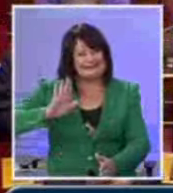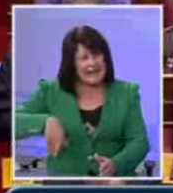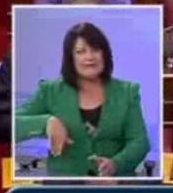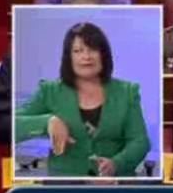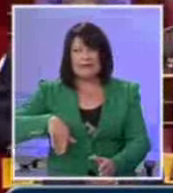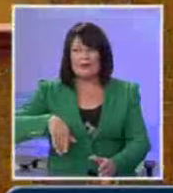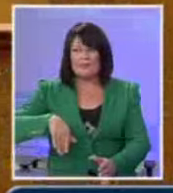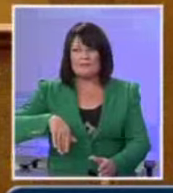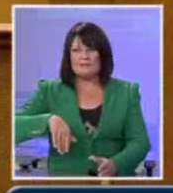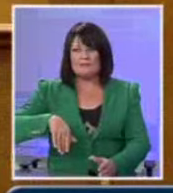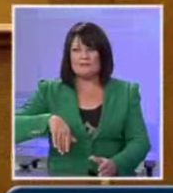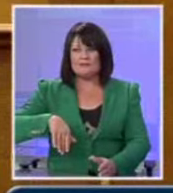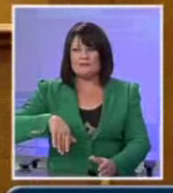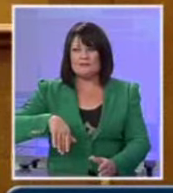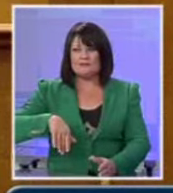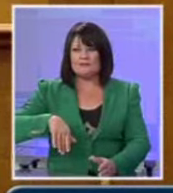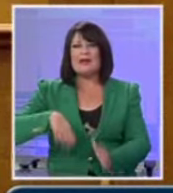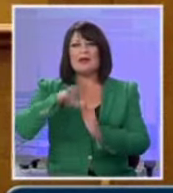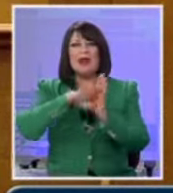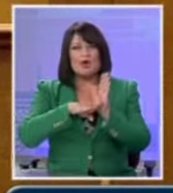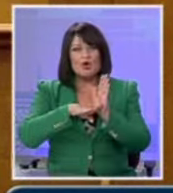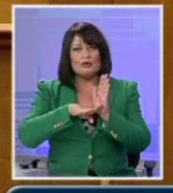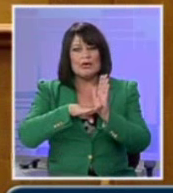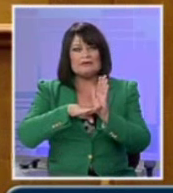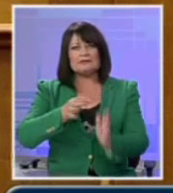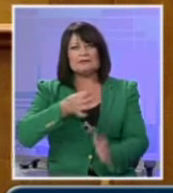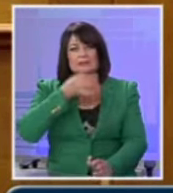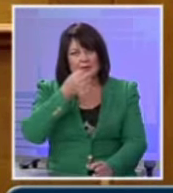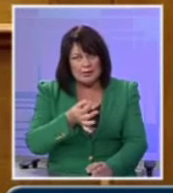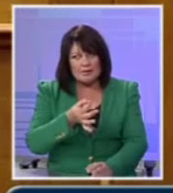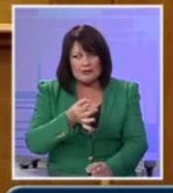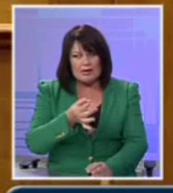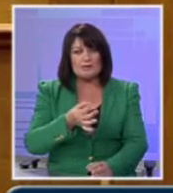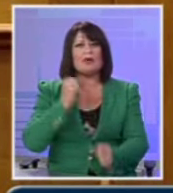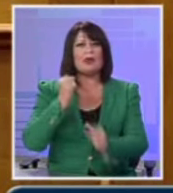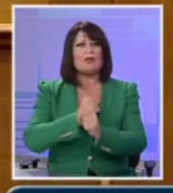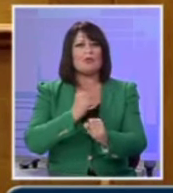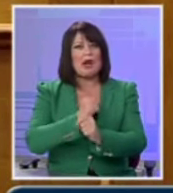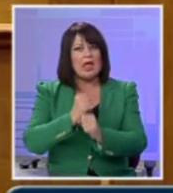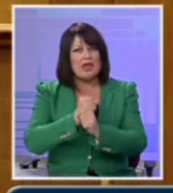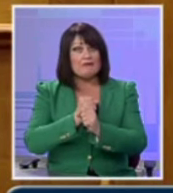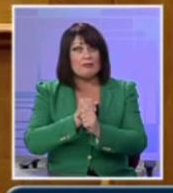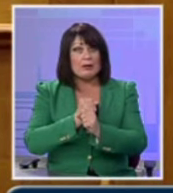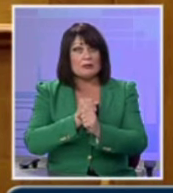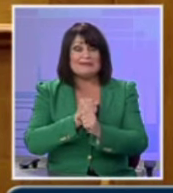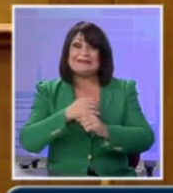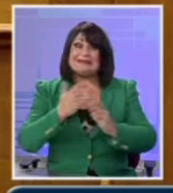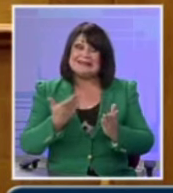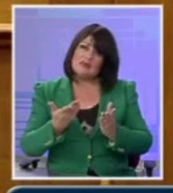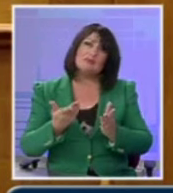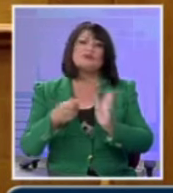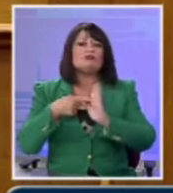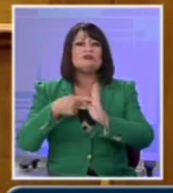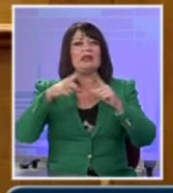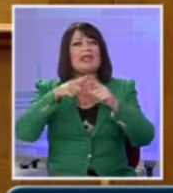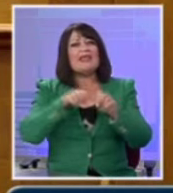ένα τελευταίο, είναι κανόνας να αποκαλύπτουμε και να εργαζόμαστε για την αποκάλυψη δικτύων